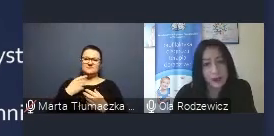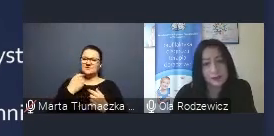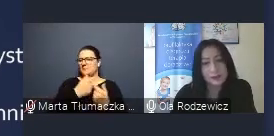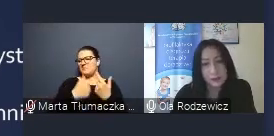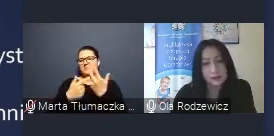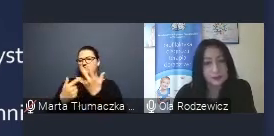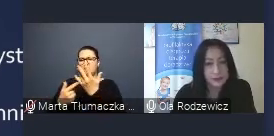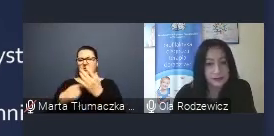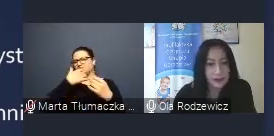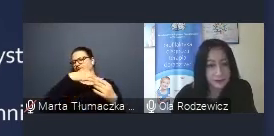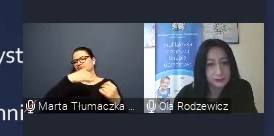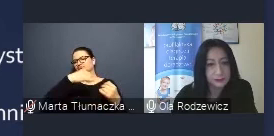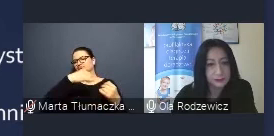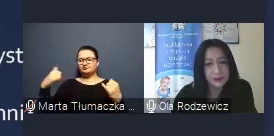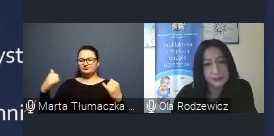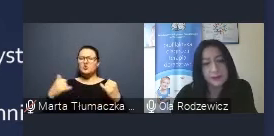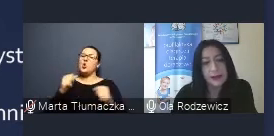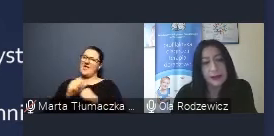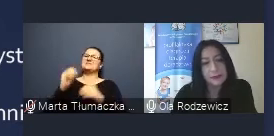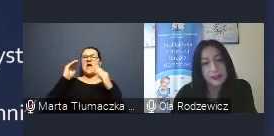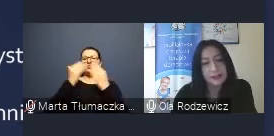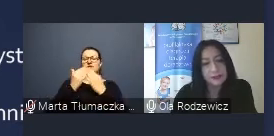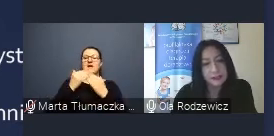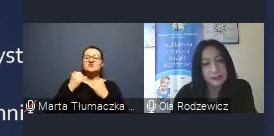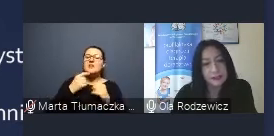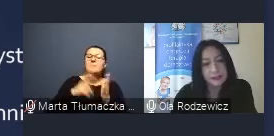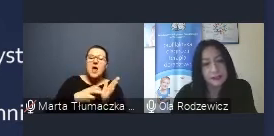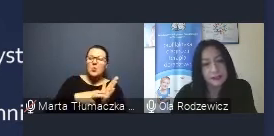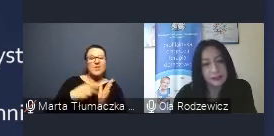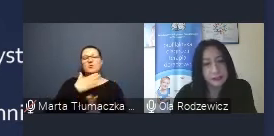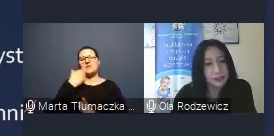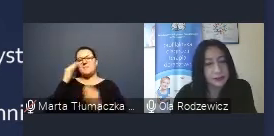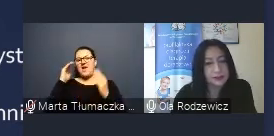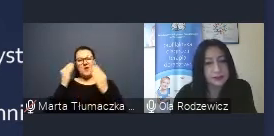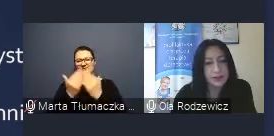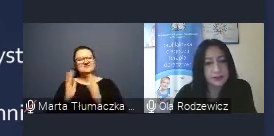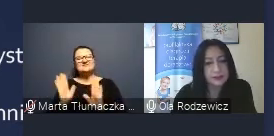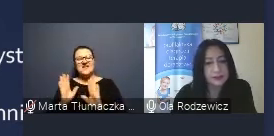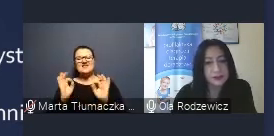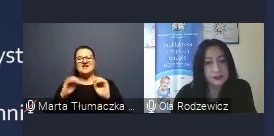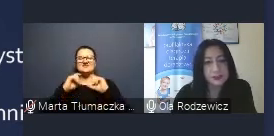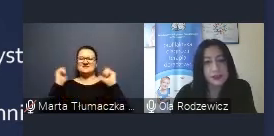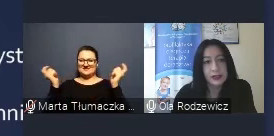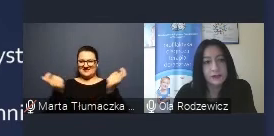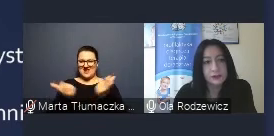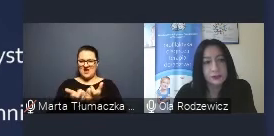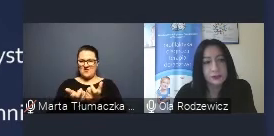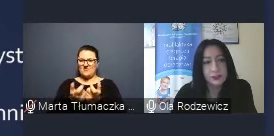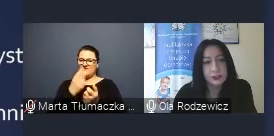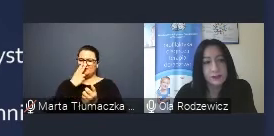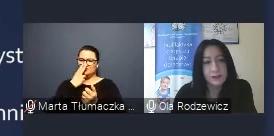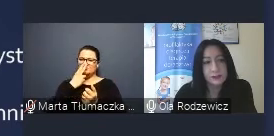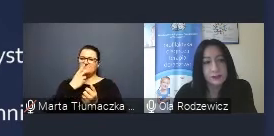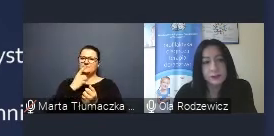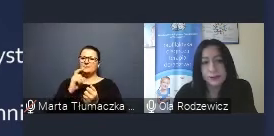wtedy to mamy autyzm, prawda, a tutaj nie mamy, ale bardziej w takich kategoriach pewnych dymensji, czyli jeżeli widzimy,